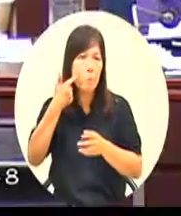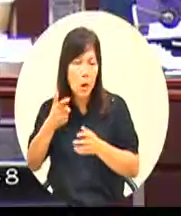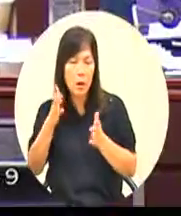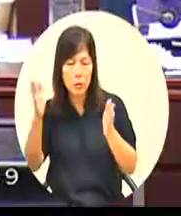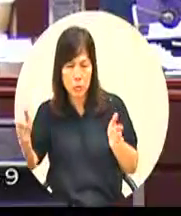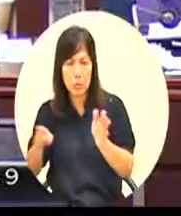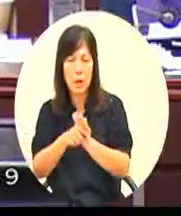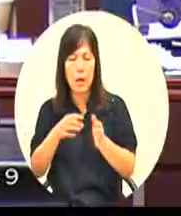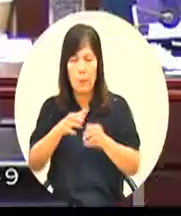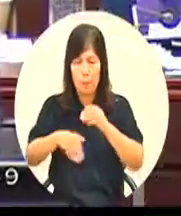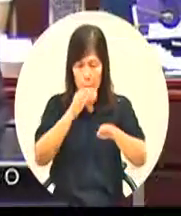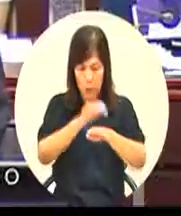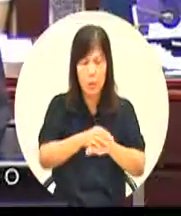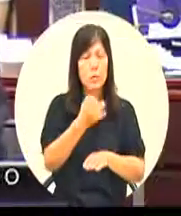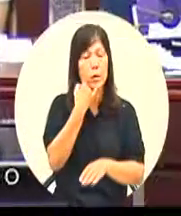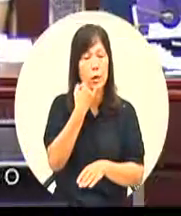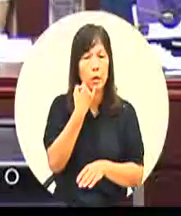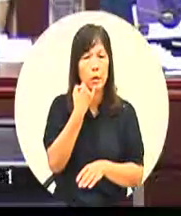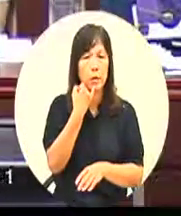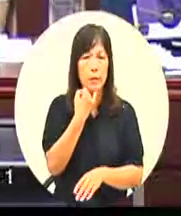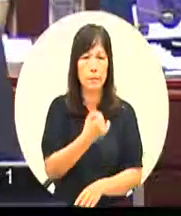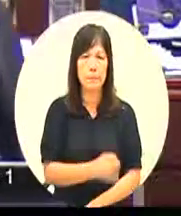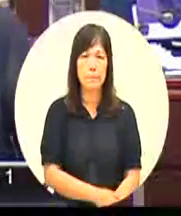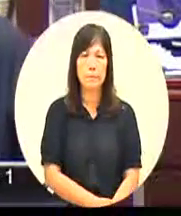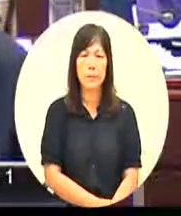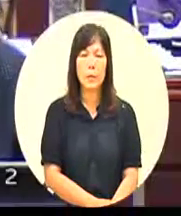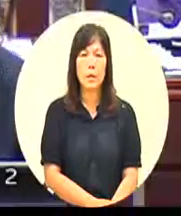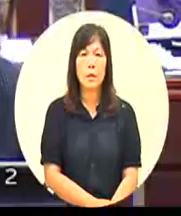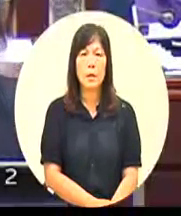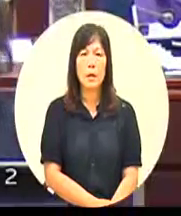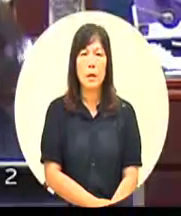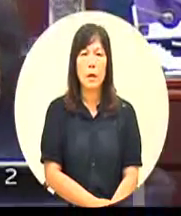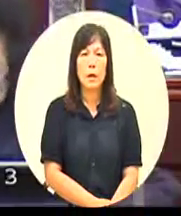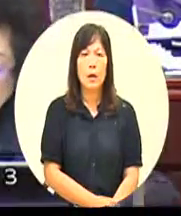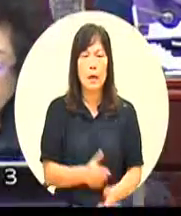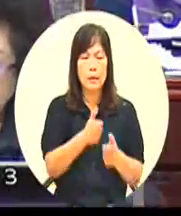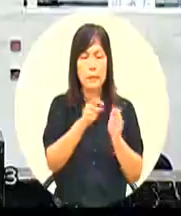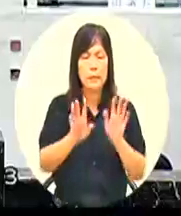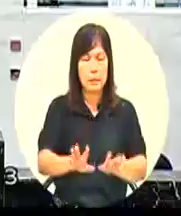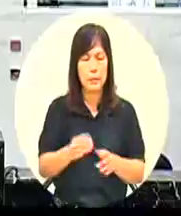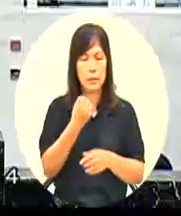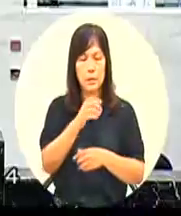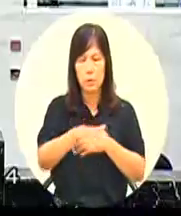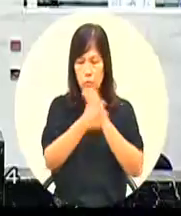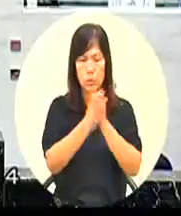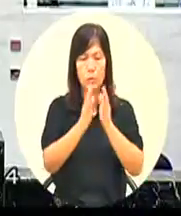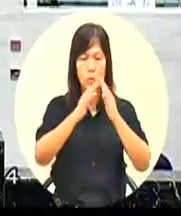成，好吗？以上谢谢哦，谢谢。 好，谢谢，今天所有的